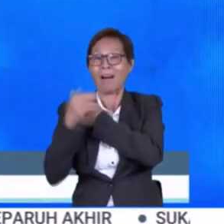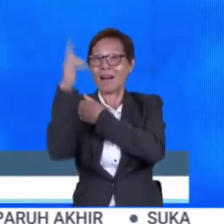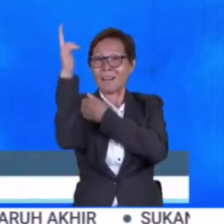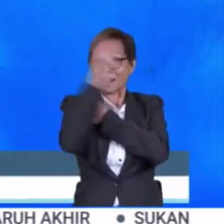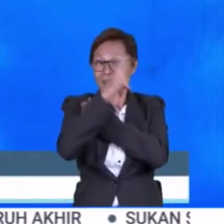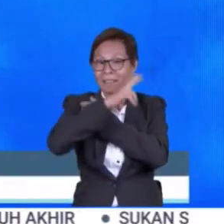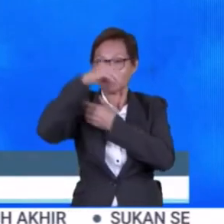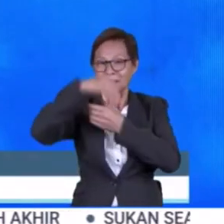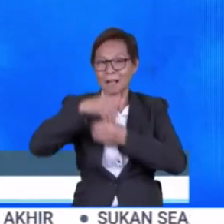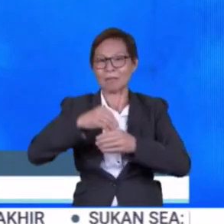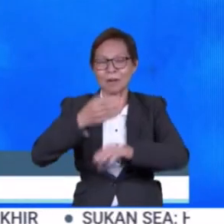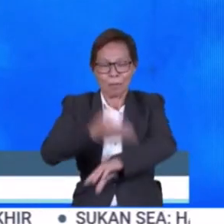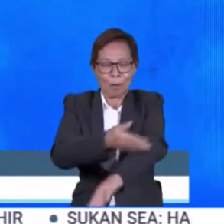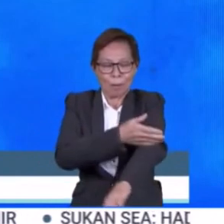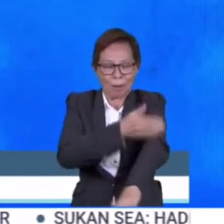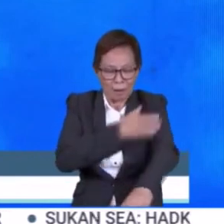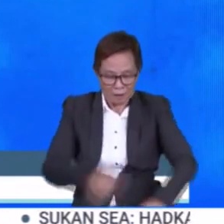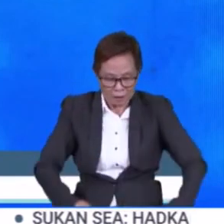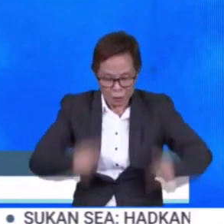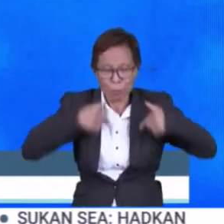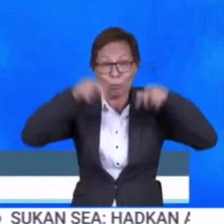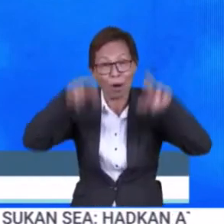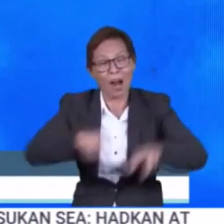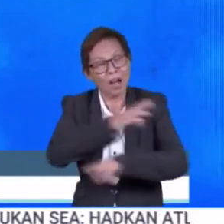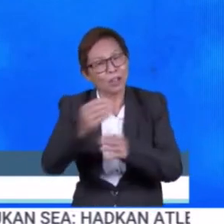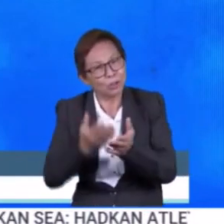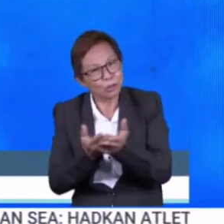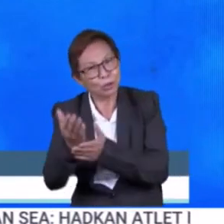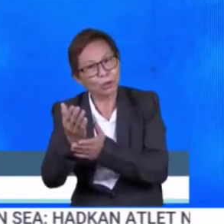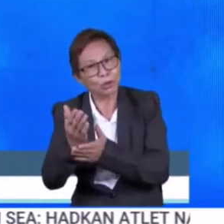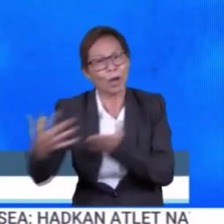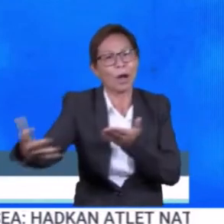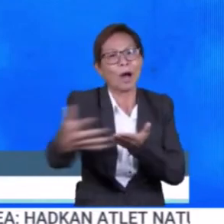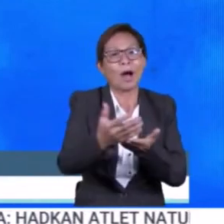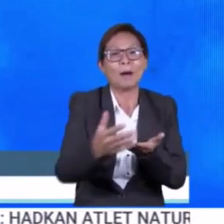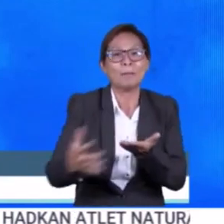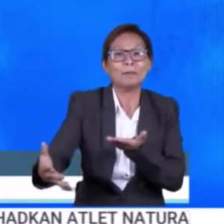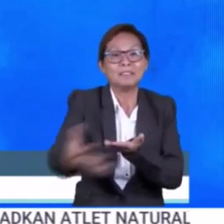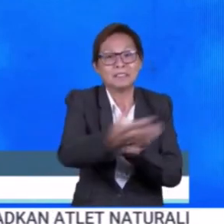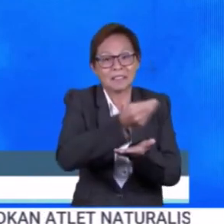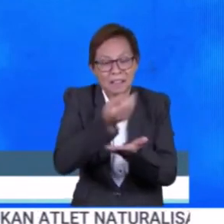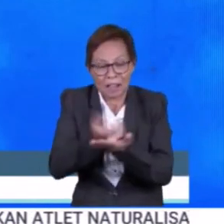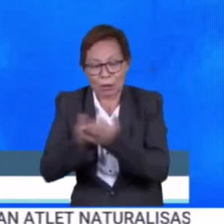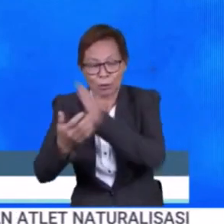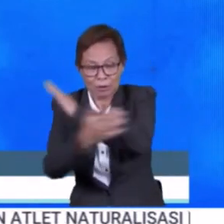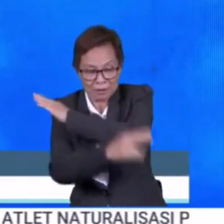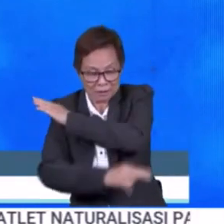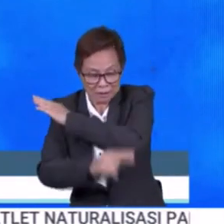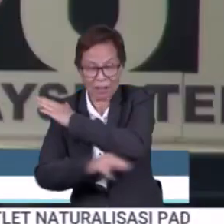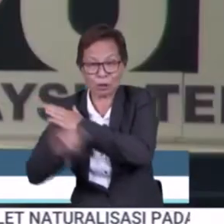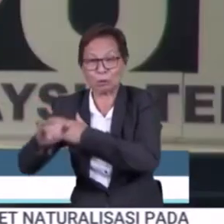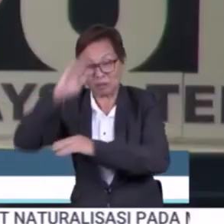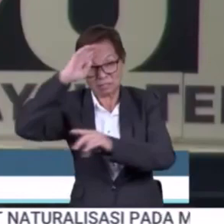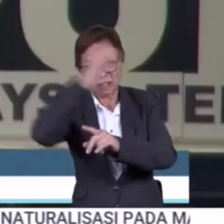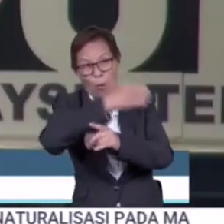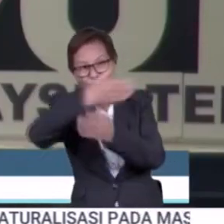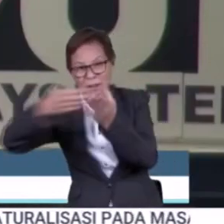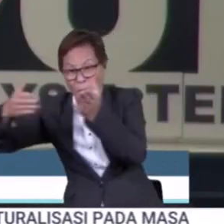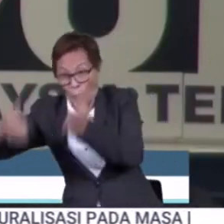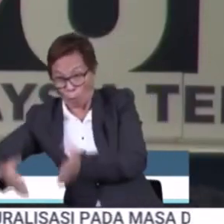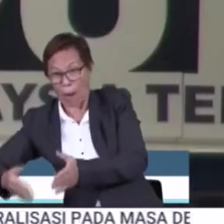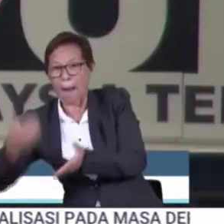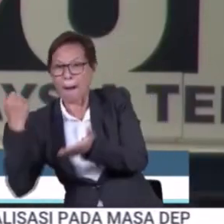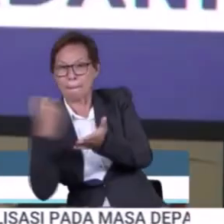kerajaan dalam meningkatkan taraf hidup rakyat sekaligus menjana ekonomi negeri tersebut. Justru dakwaan pihak tertentu